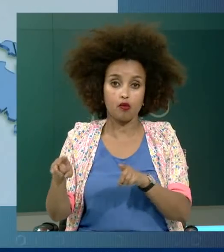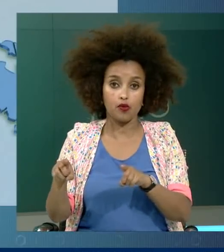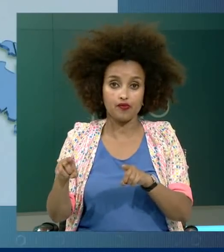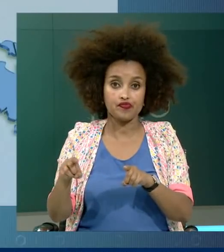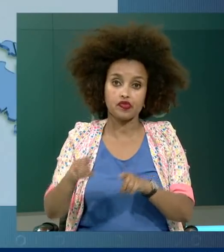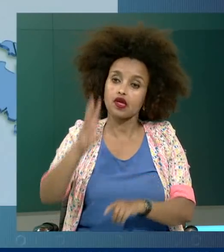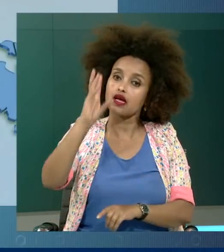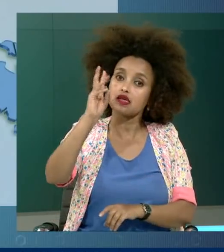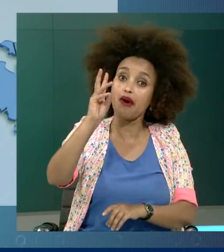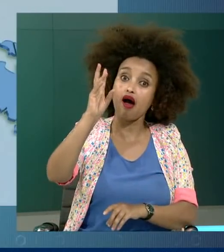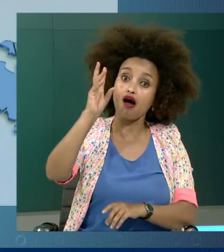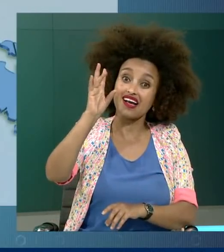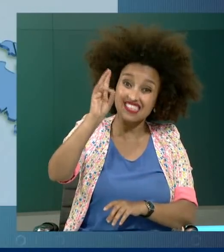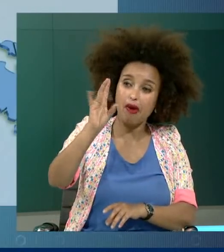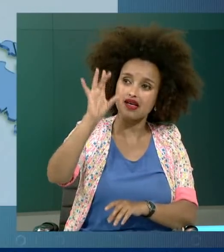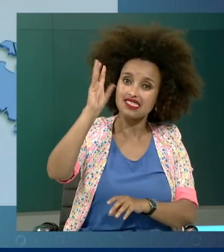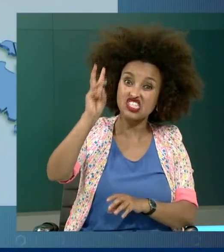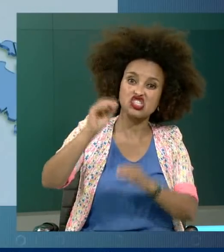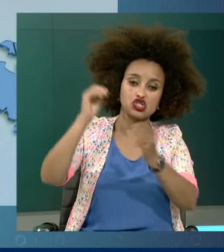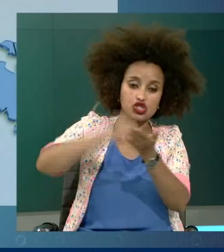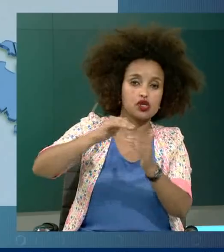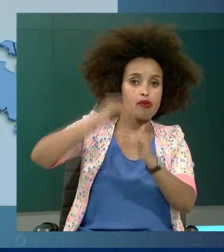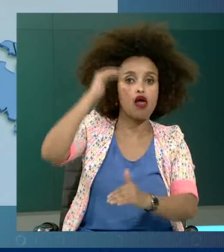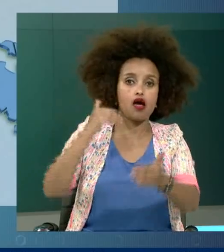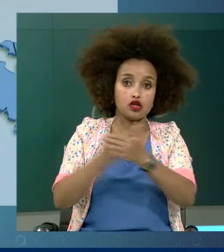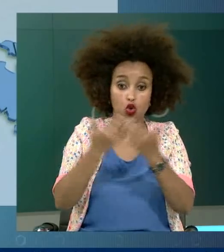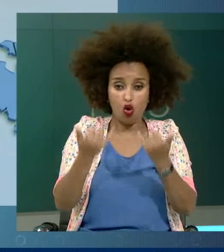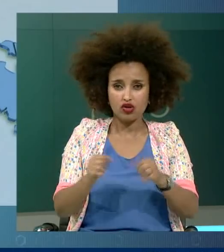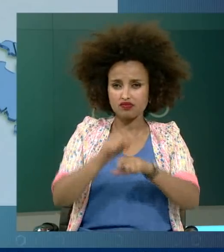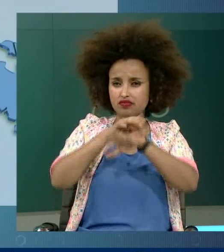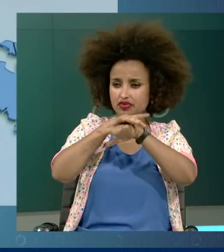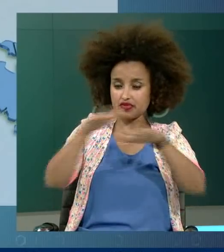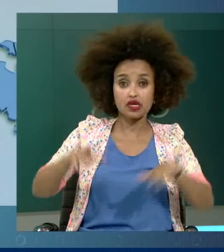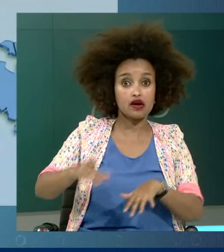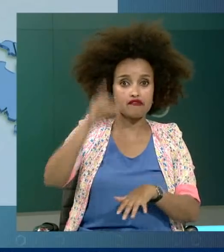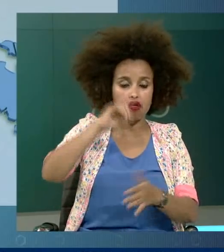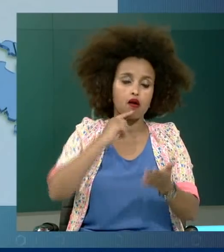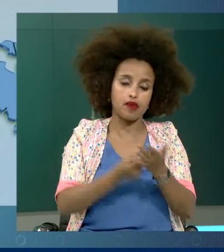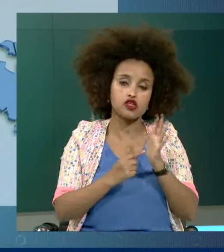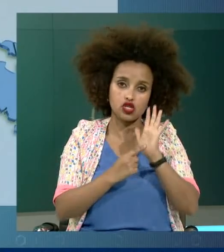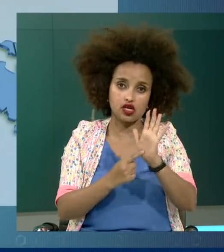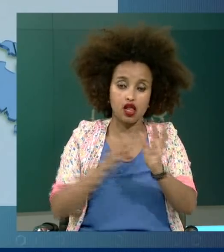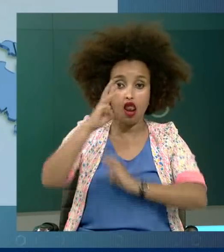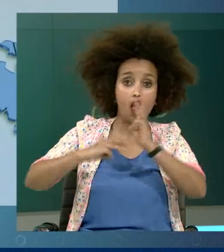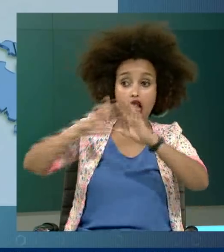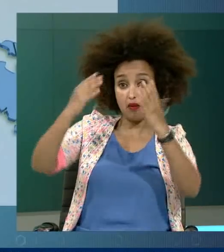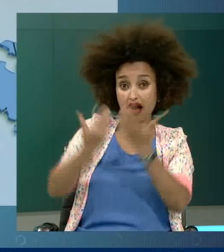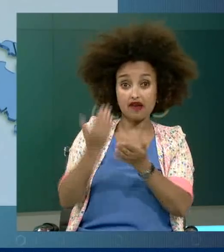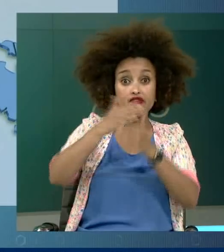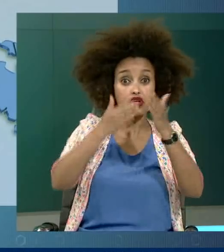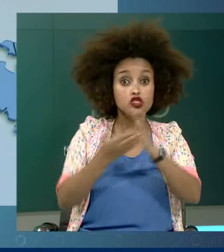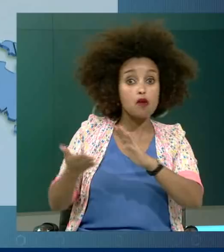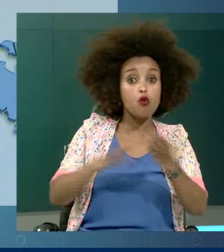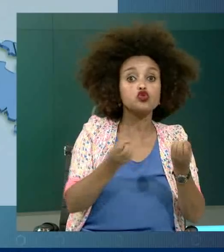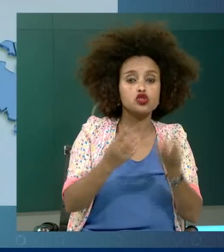ነው ከ76000 በላይ ደርሷል አሁንም ከፍተኛው ንስርጭት እንዳለው ነው መረጃዎቹ የሚያሳዩት በአለም አቀፍ ደረጃ ሞት ከ270000